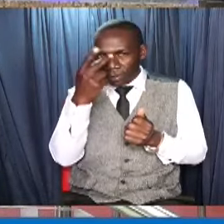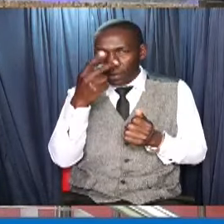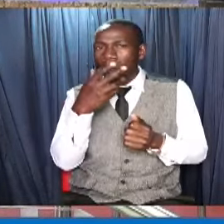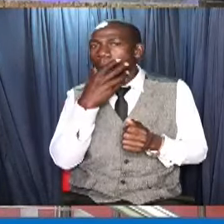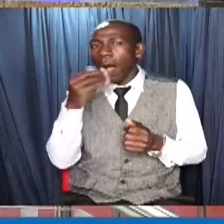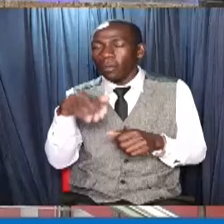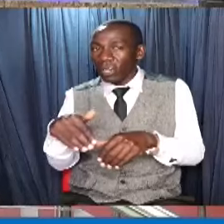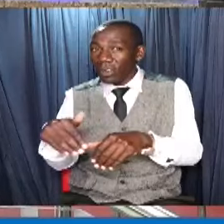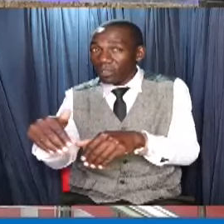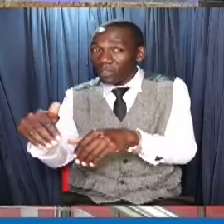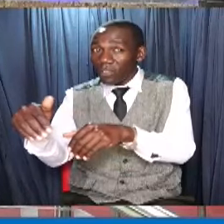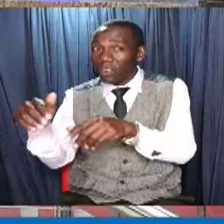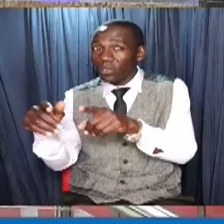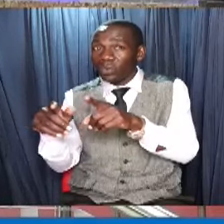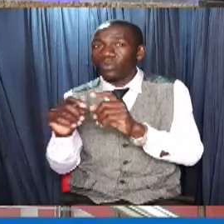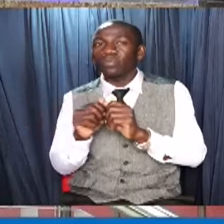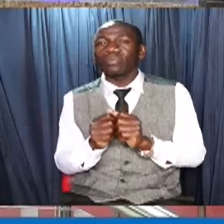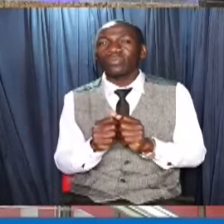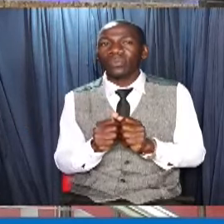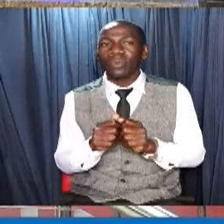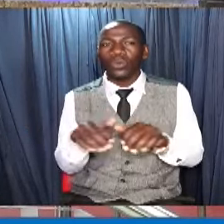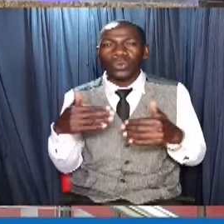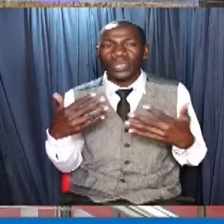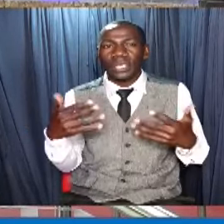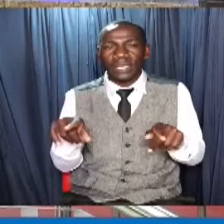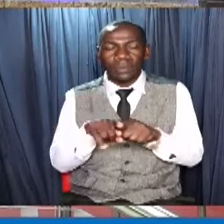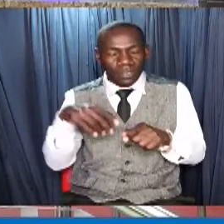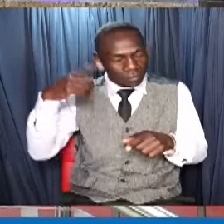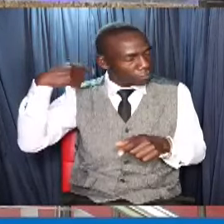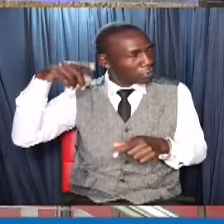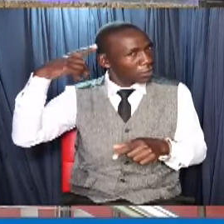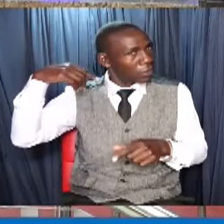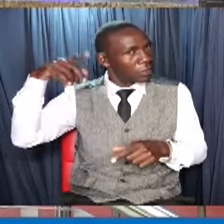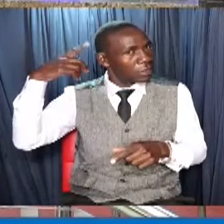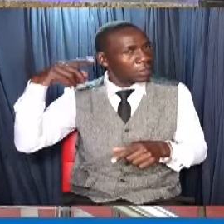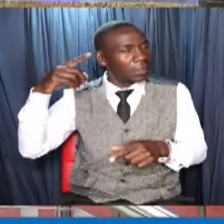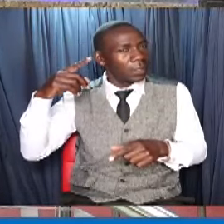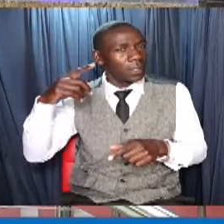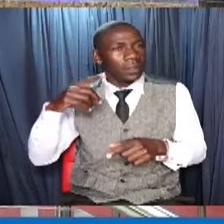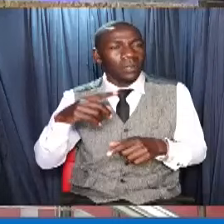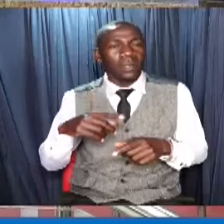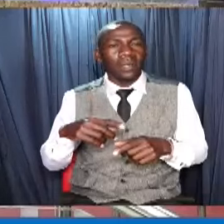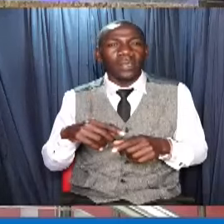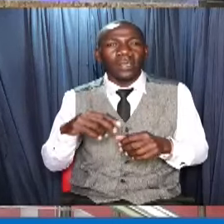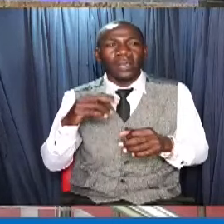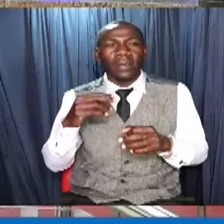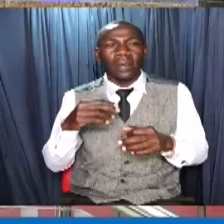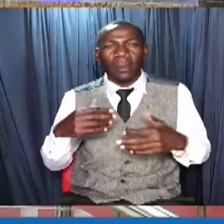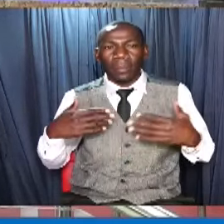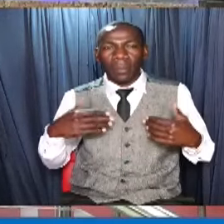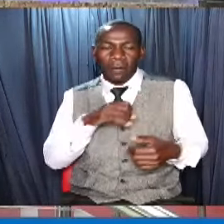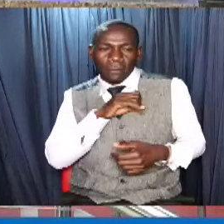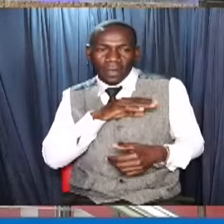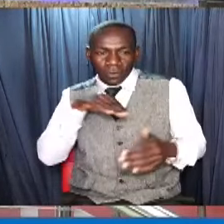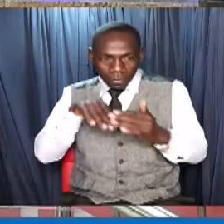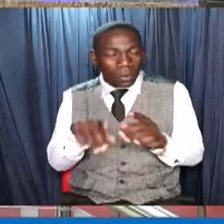alana itamuandama. They have cursed that will follow them. Utafanya maneno kama wazimu. You will do things like a mad person. Ingie uli, watu wanaogopa